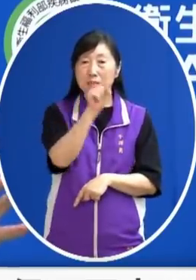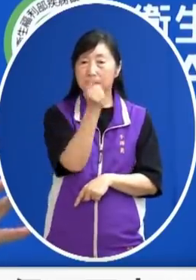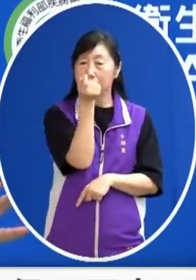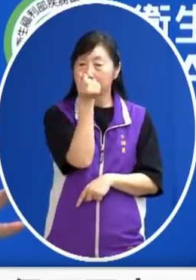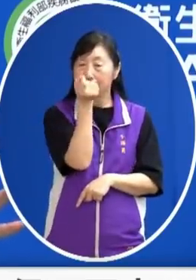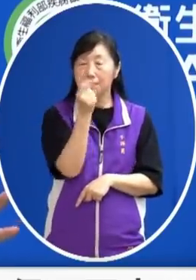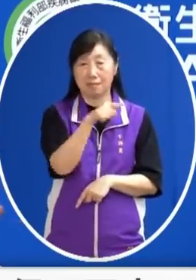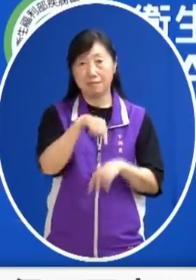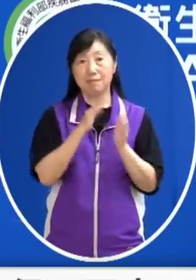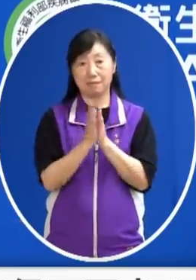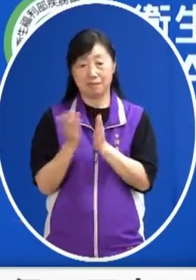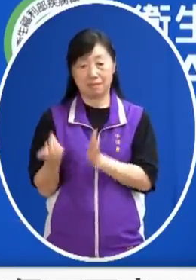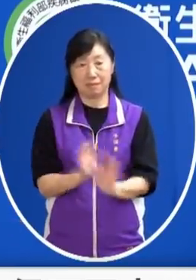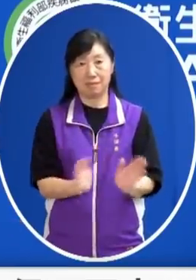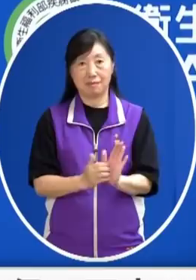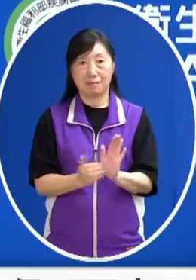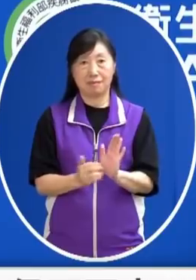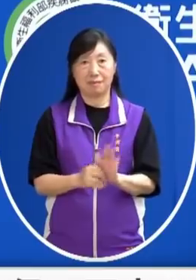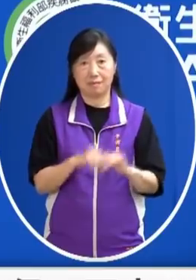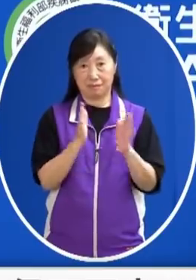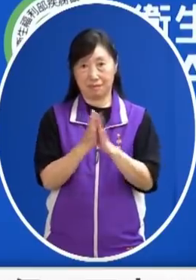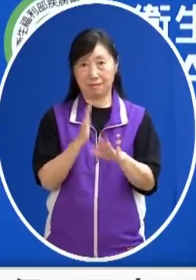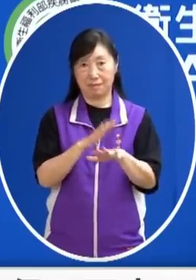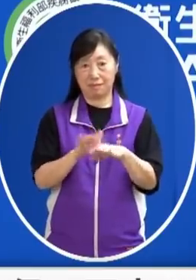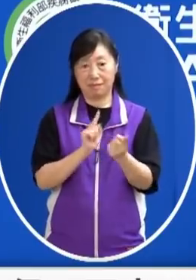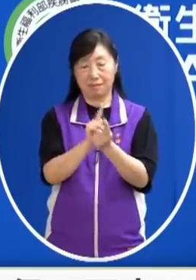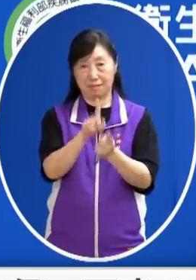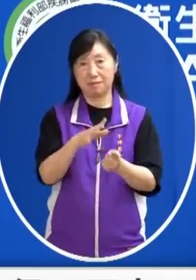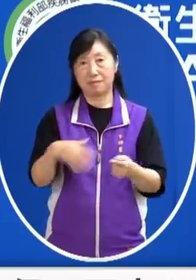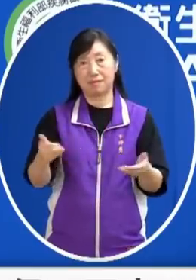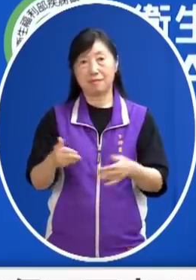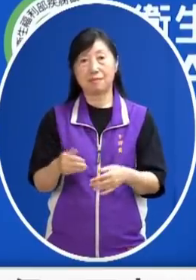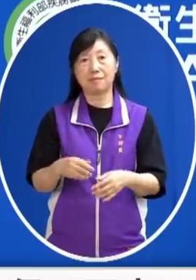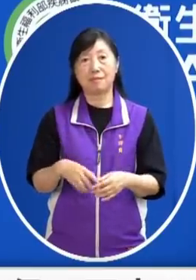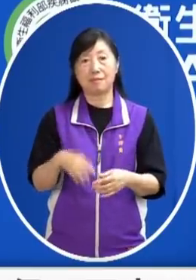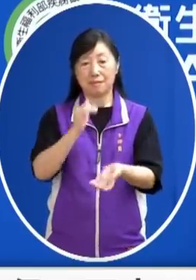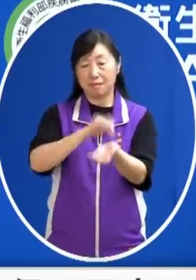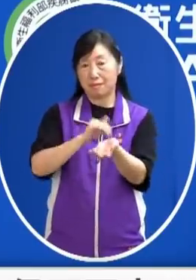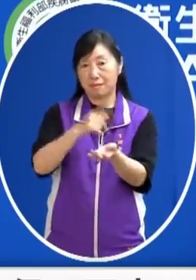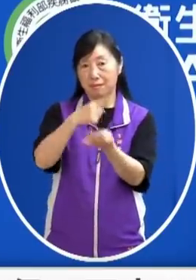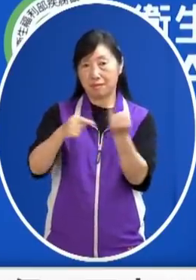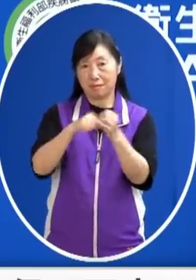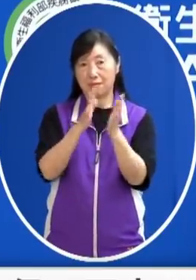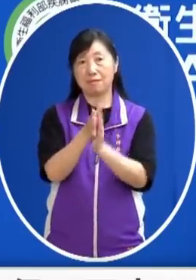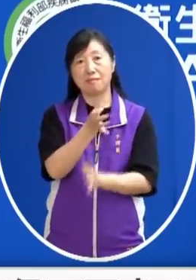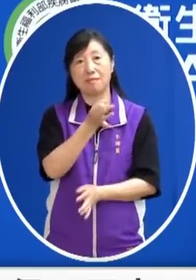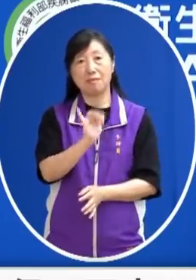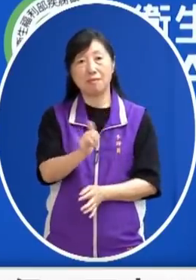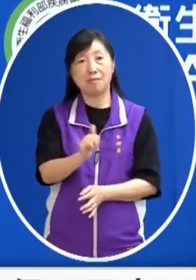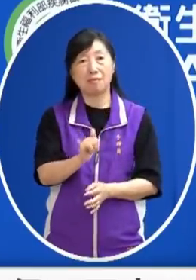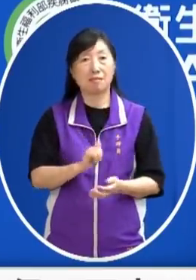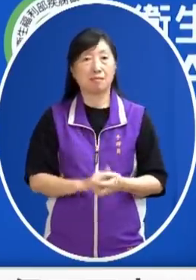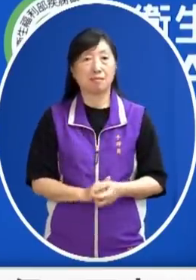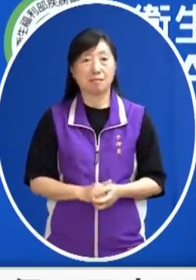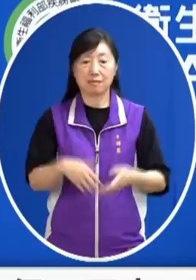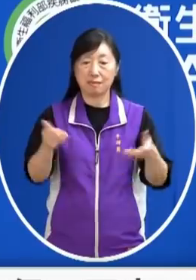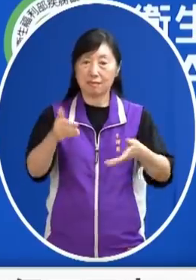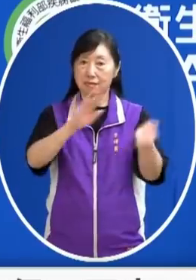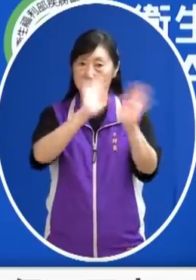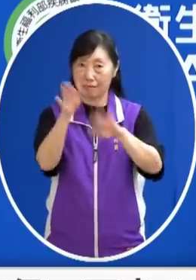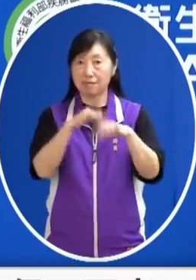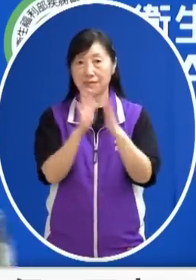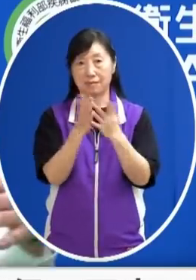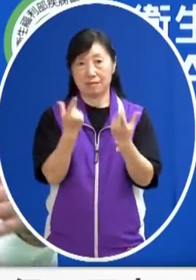理的准备哈，来迎接这样的一个情况。医疗的量能哈慢慢也够，那治疗的情况也比较